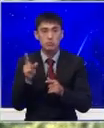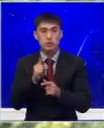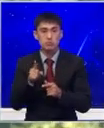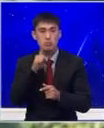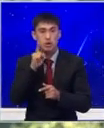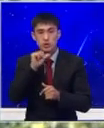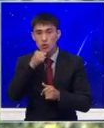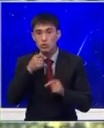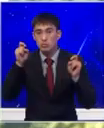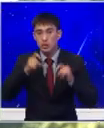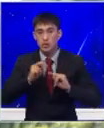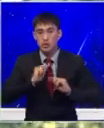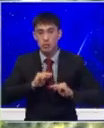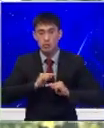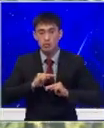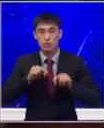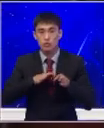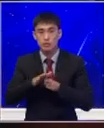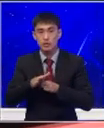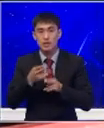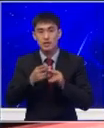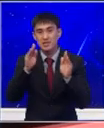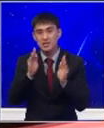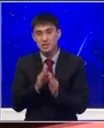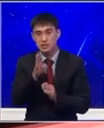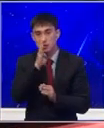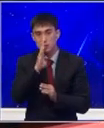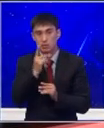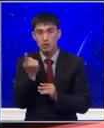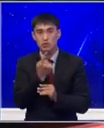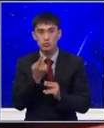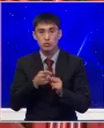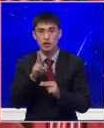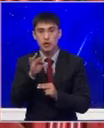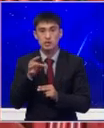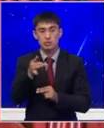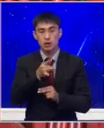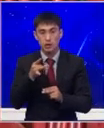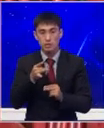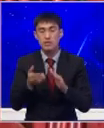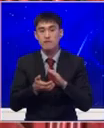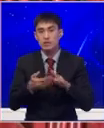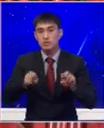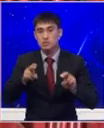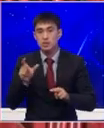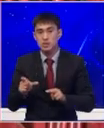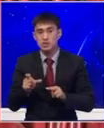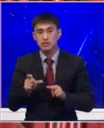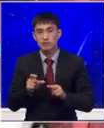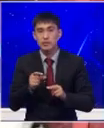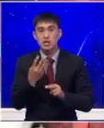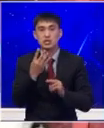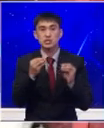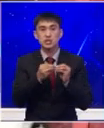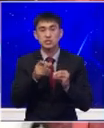молодежь не хочет приходить работать в отрасли это низкий заработок по одному только к генскому району дефицит специалистов составляет